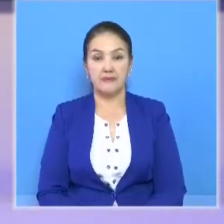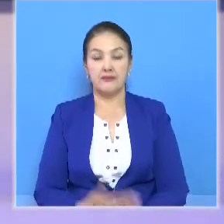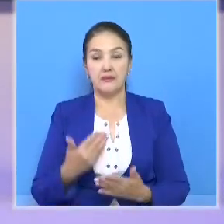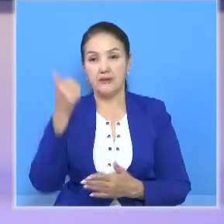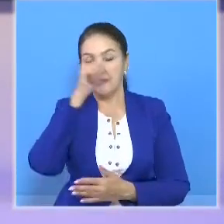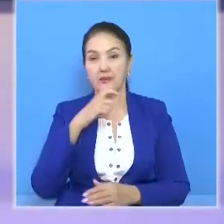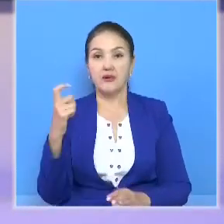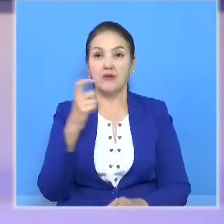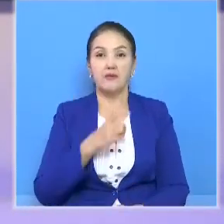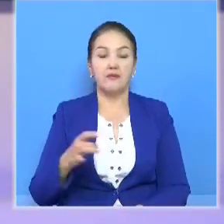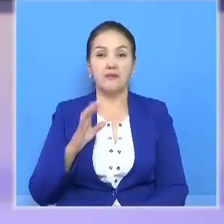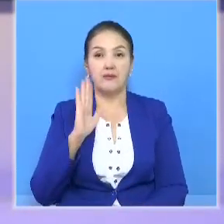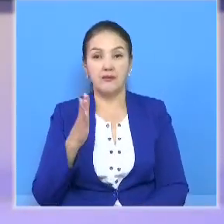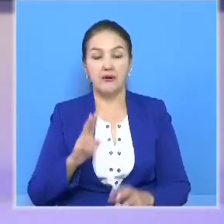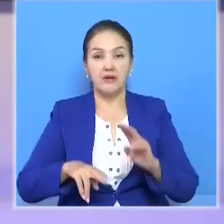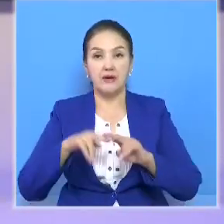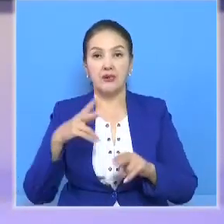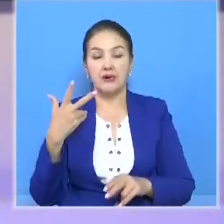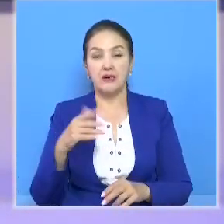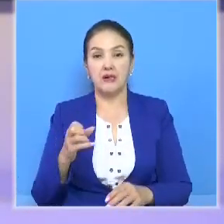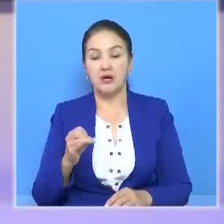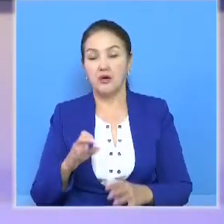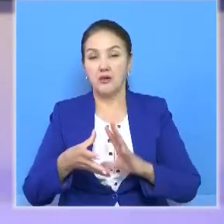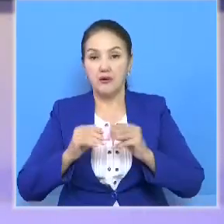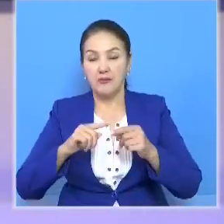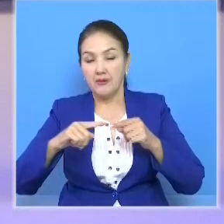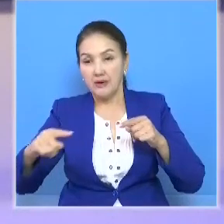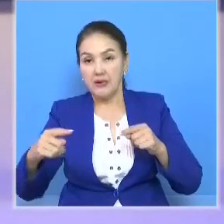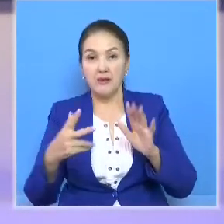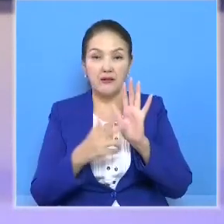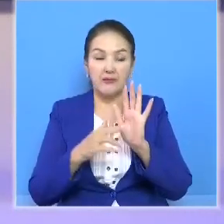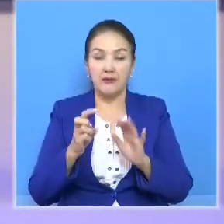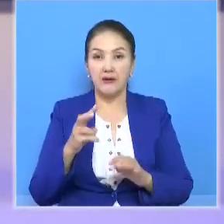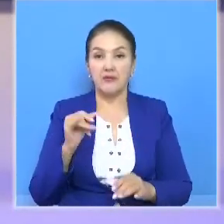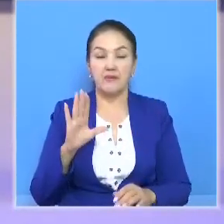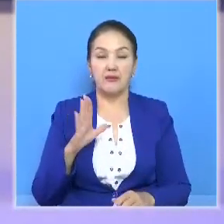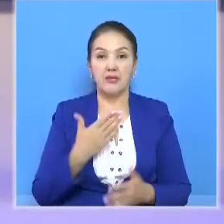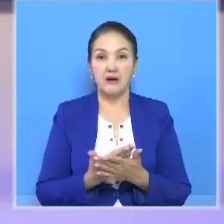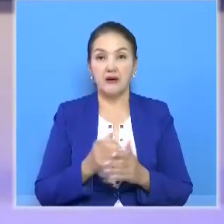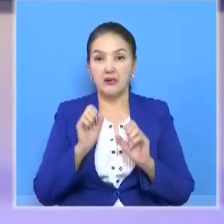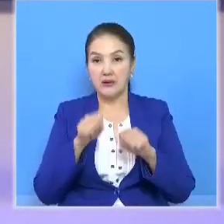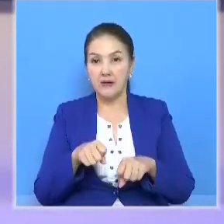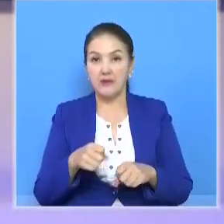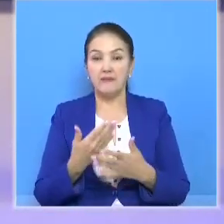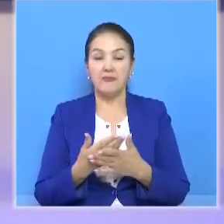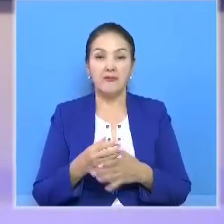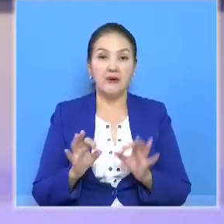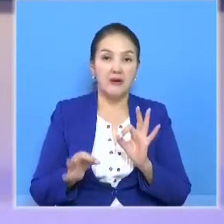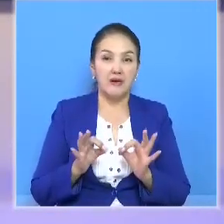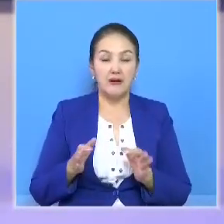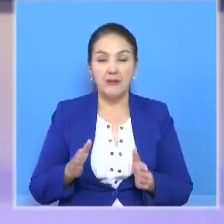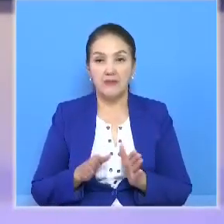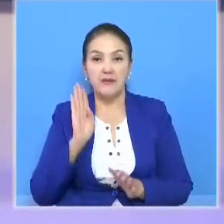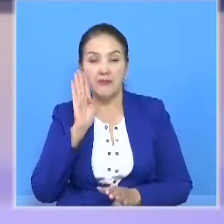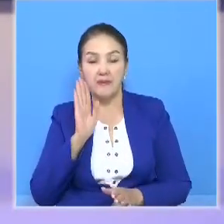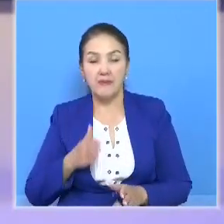В этом году в Хабдинском районе будут построены 3 дамбы общей протяженностью около 8 километров. Они позволяют эффективно регулировать потоки